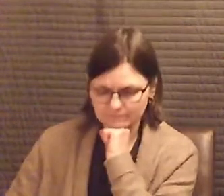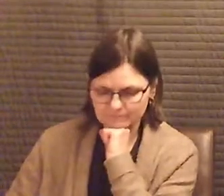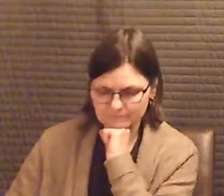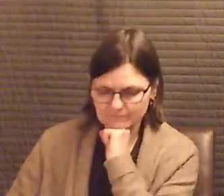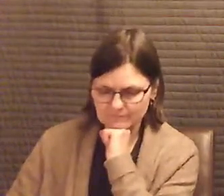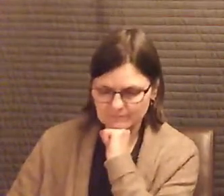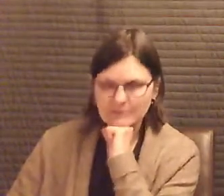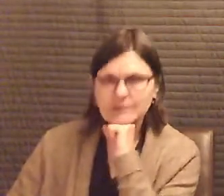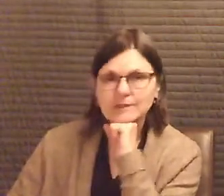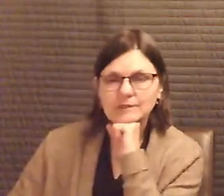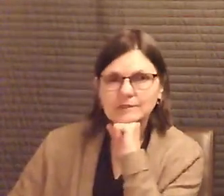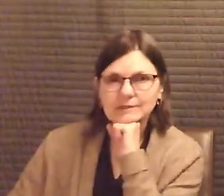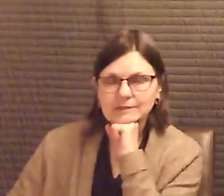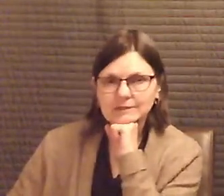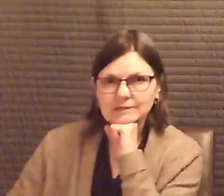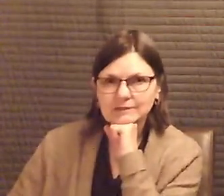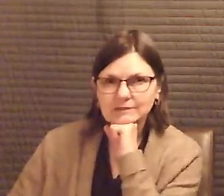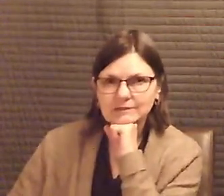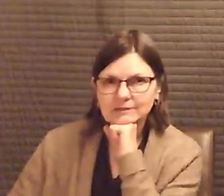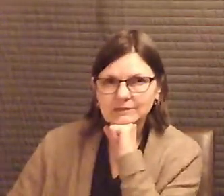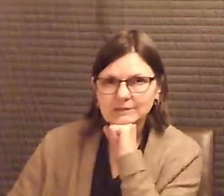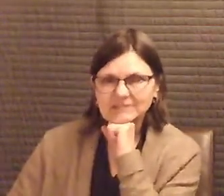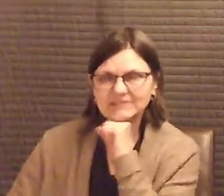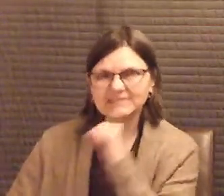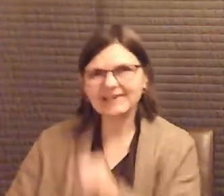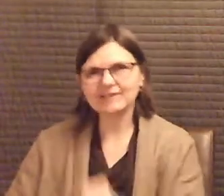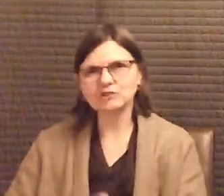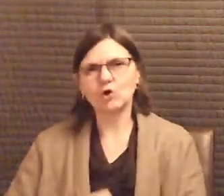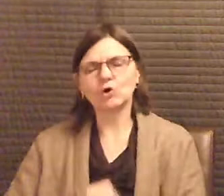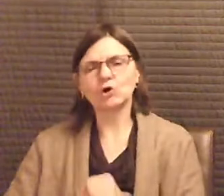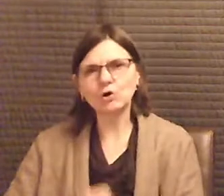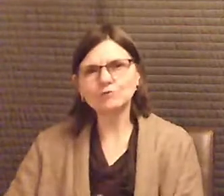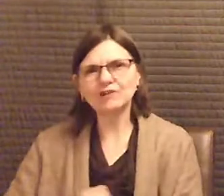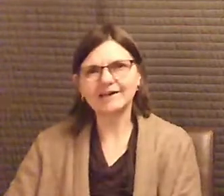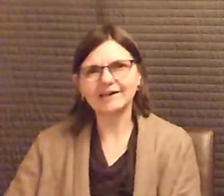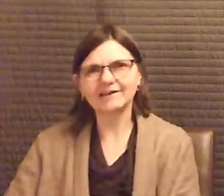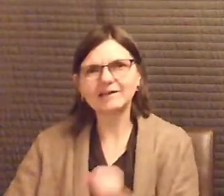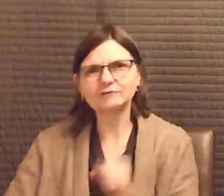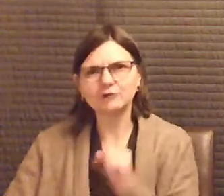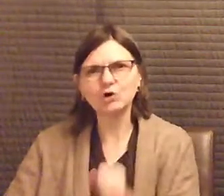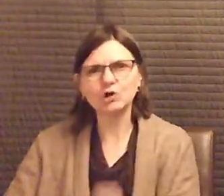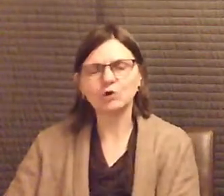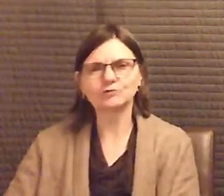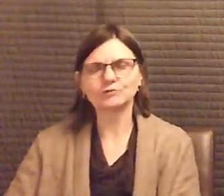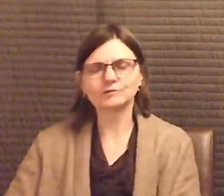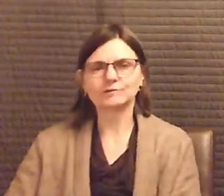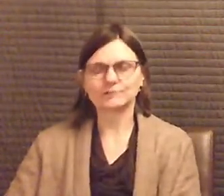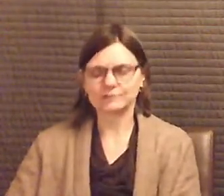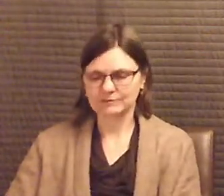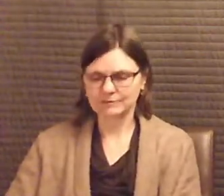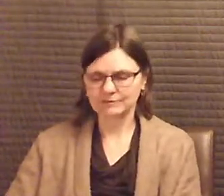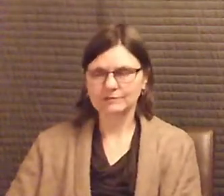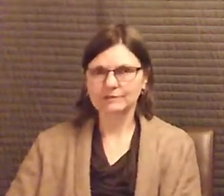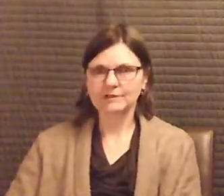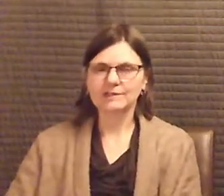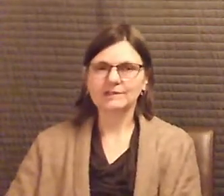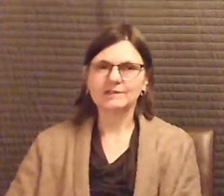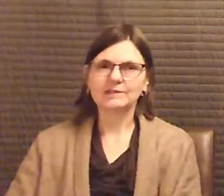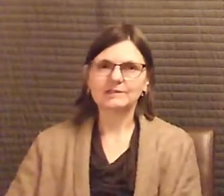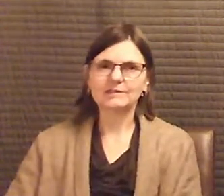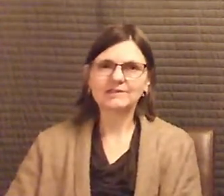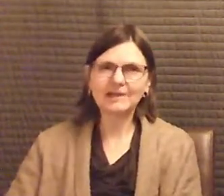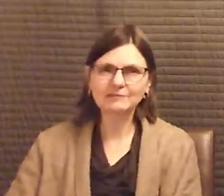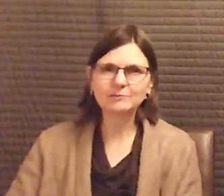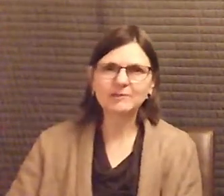is het euro familie mijn spullen het in slechte ongelovigen kees van ongeloof hammond reeds de hearts of